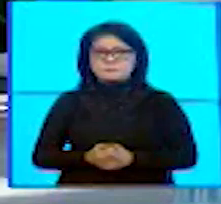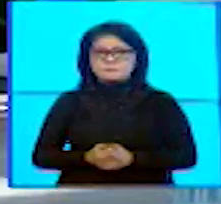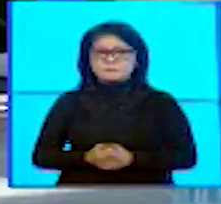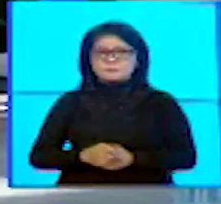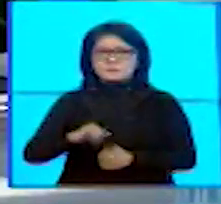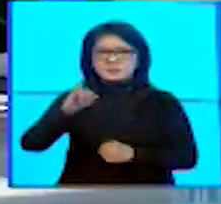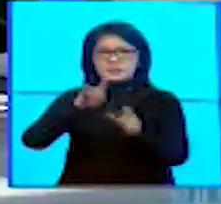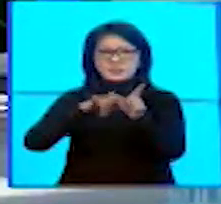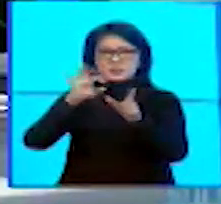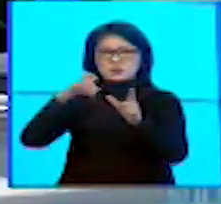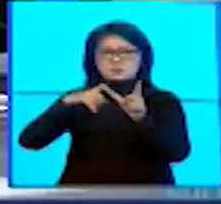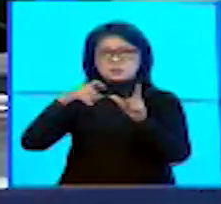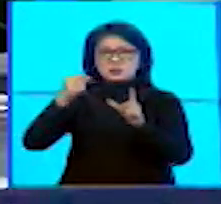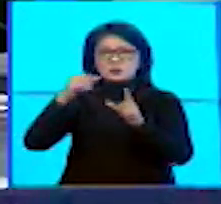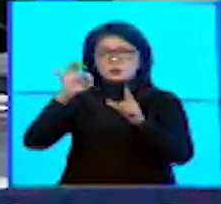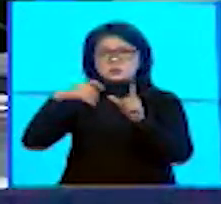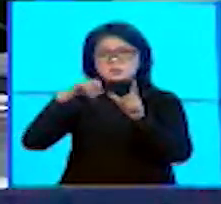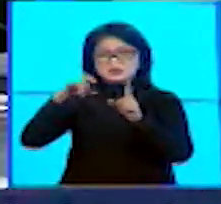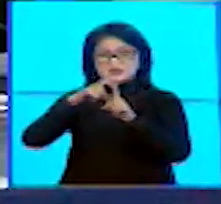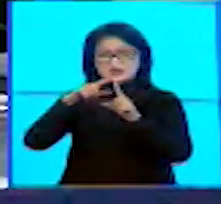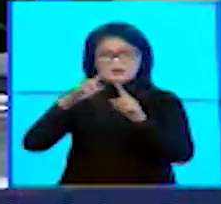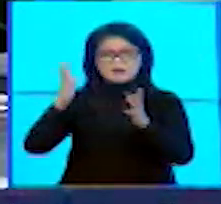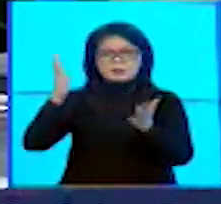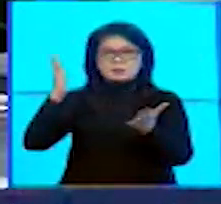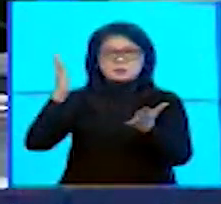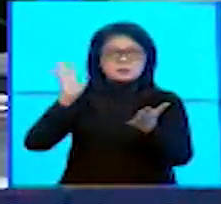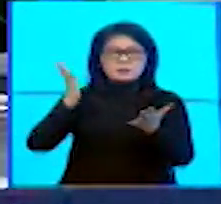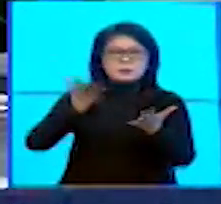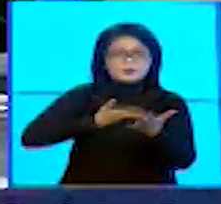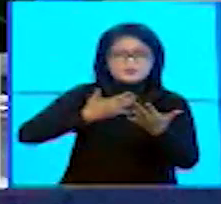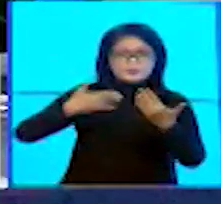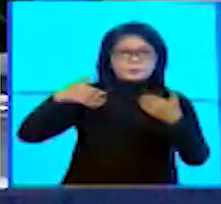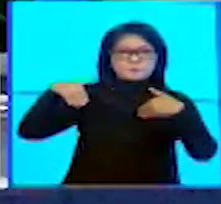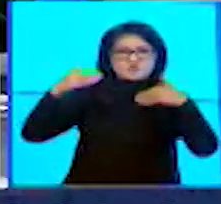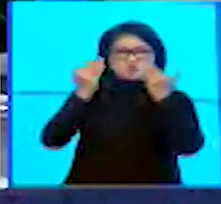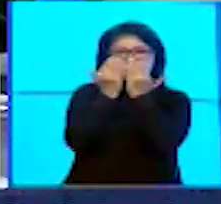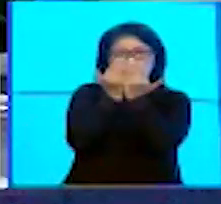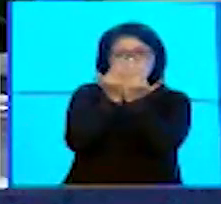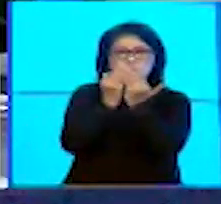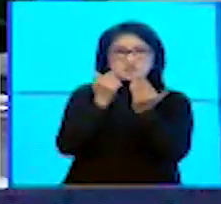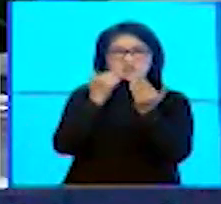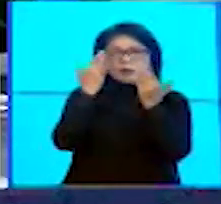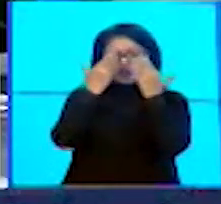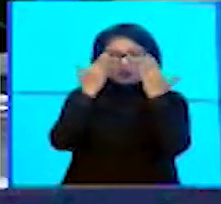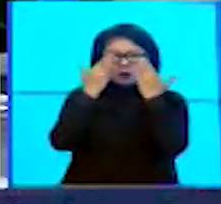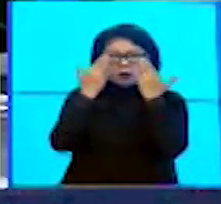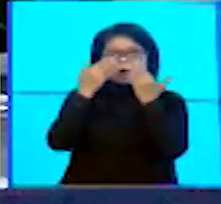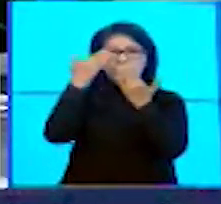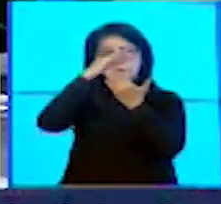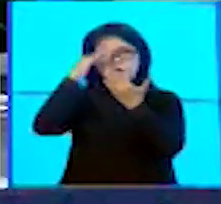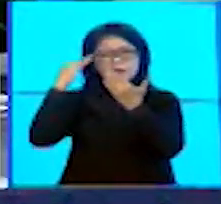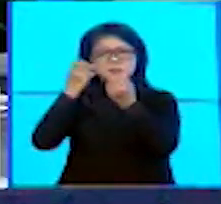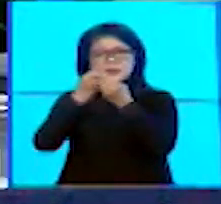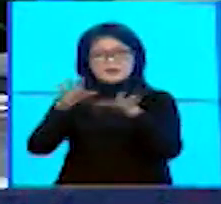Mirsa, Iyos Rosida tidak berhenti mengucap syukur setelah menjalani operasi katarak gratis. Setelah hampir 2 tahun terkena katarak, nenek berusia 63 tahun